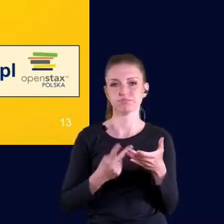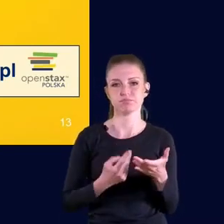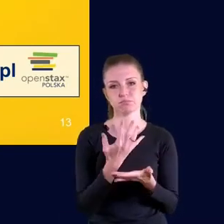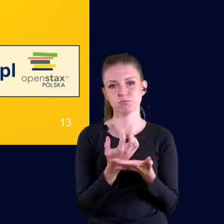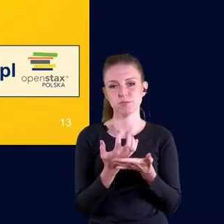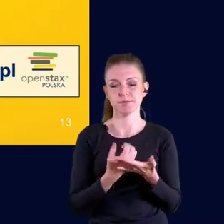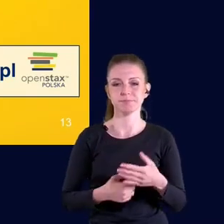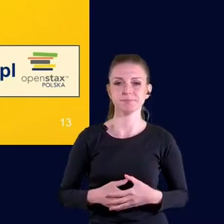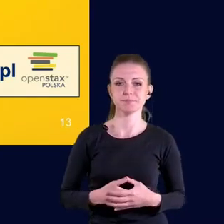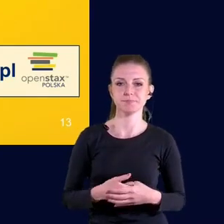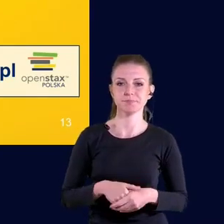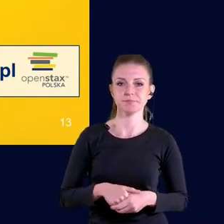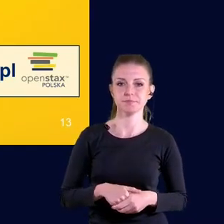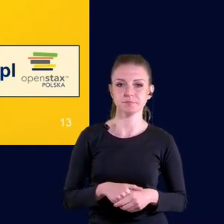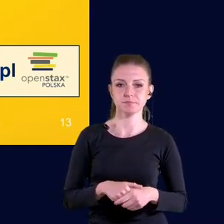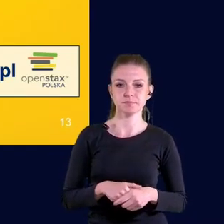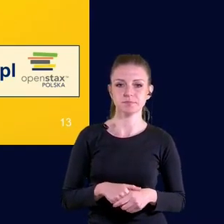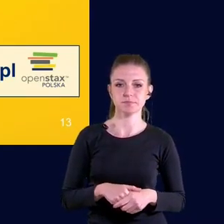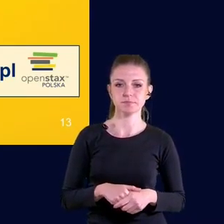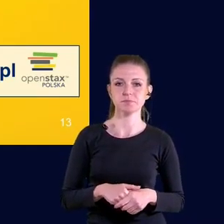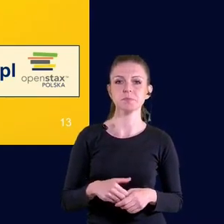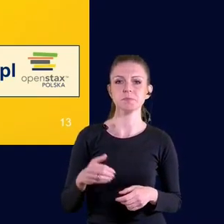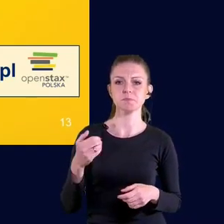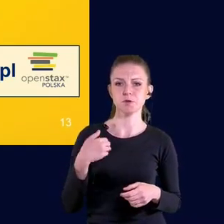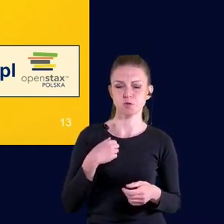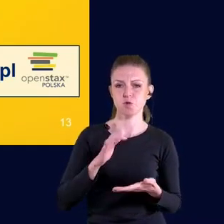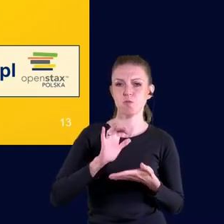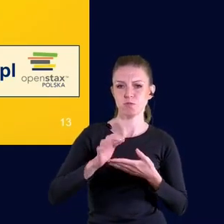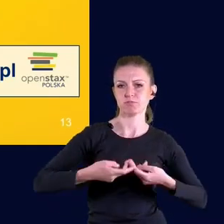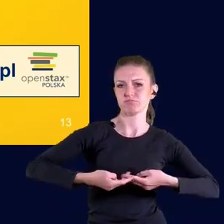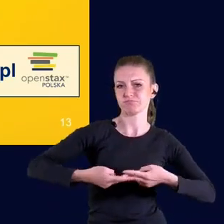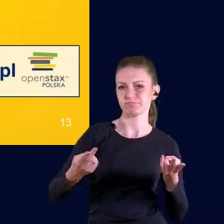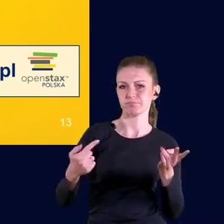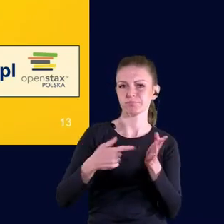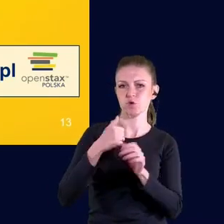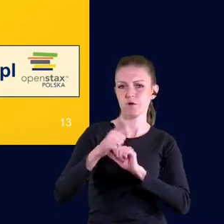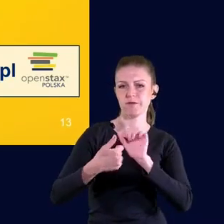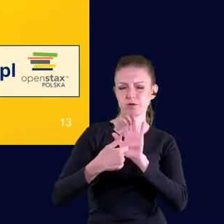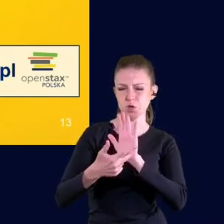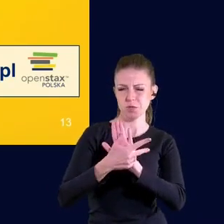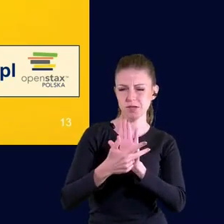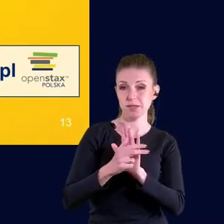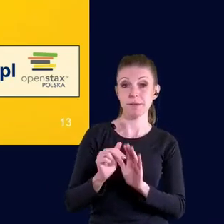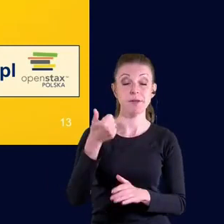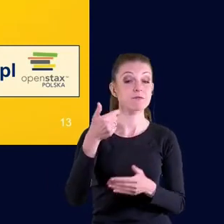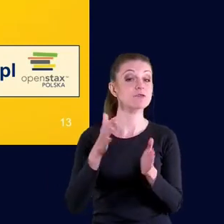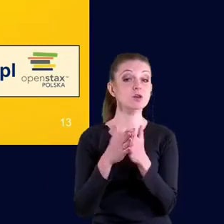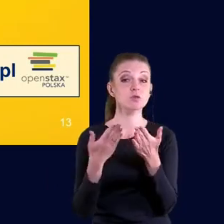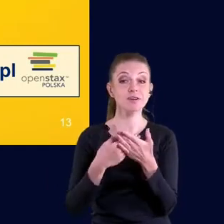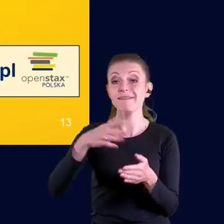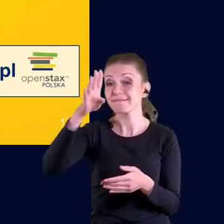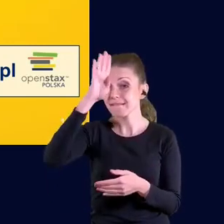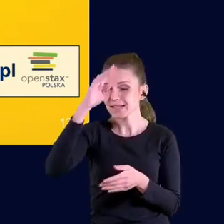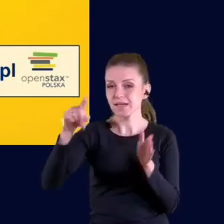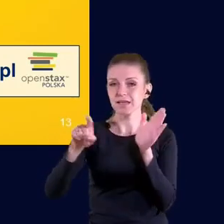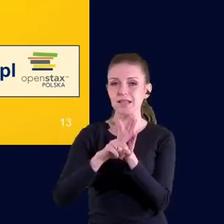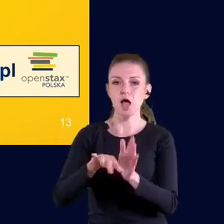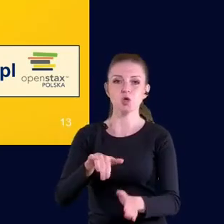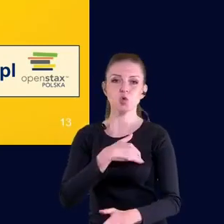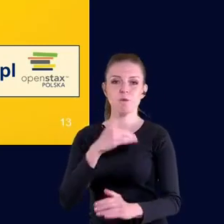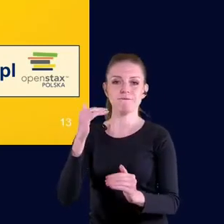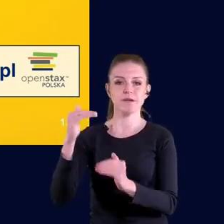opublikowaliśmy w 2018 roku jako pierwszą książkę Fizyka dla szkół wyższych